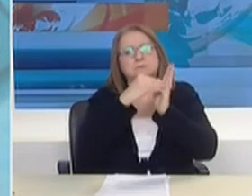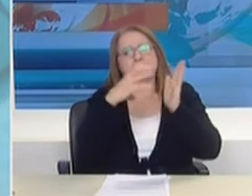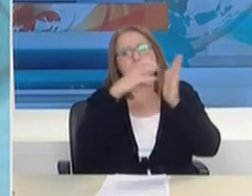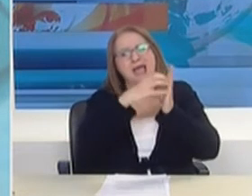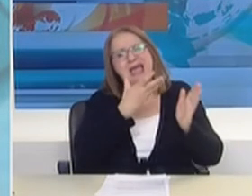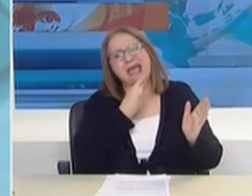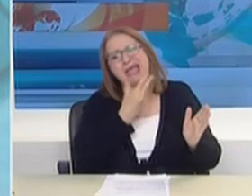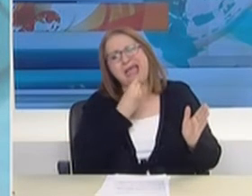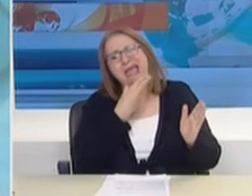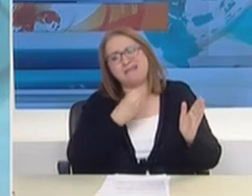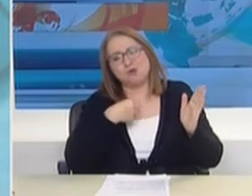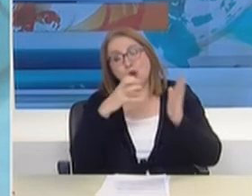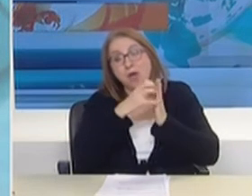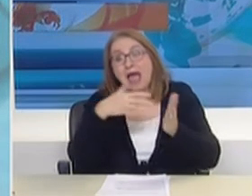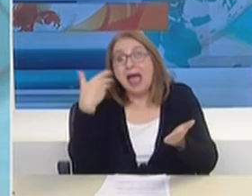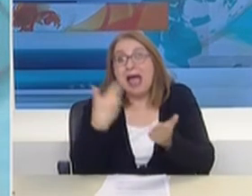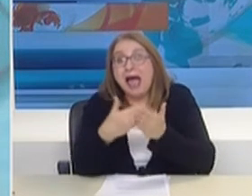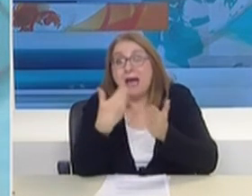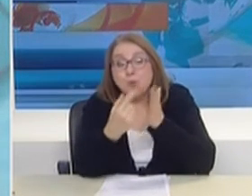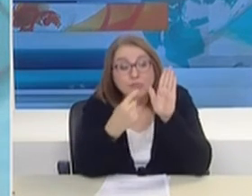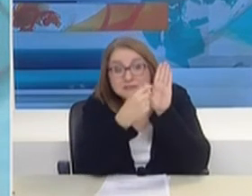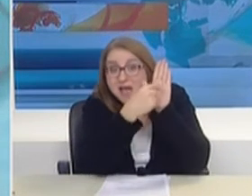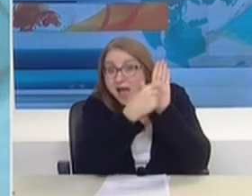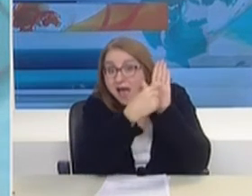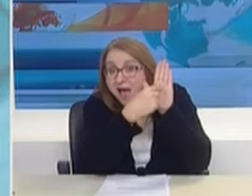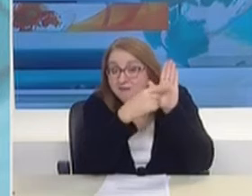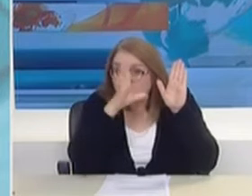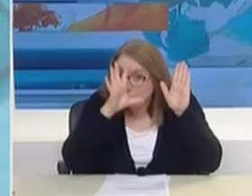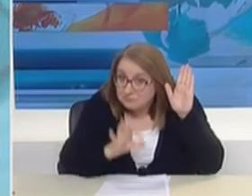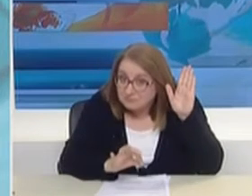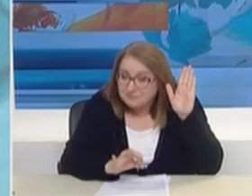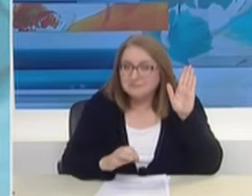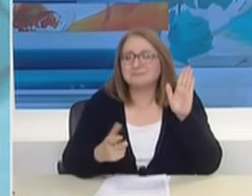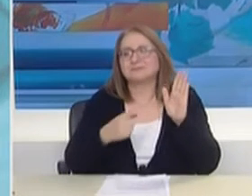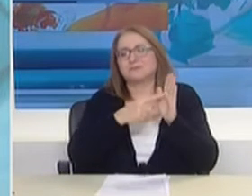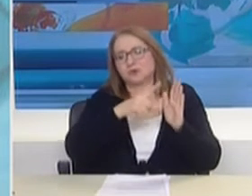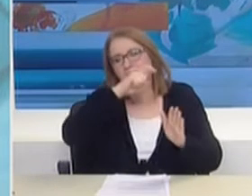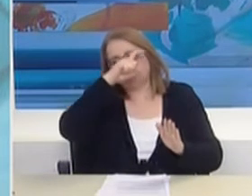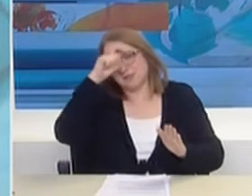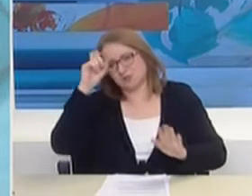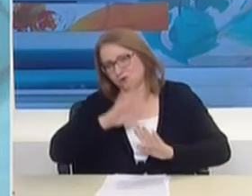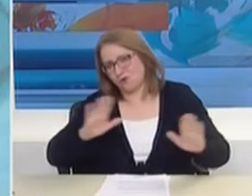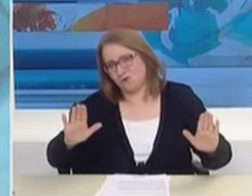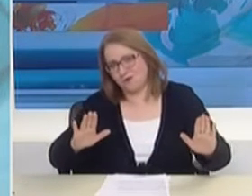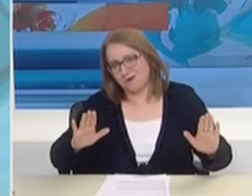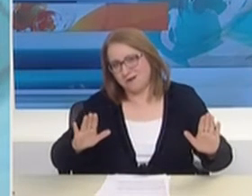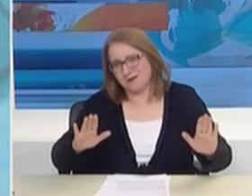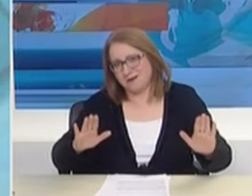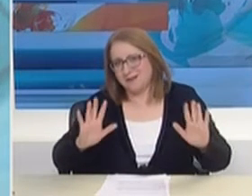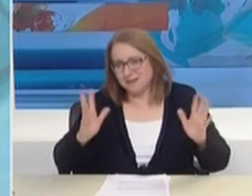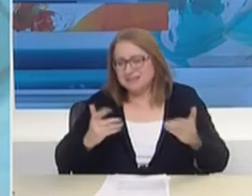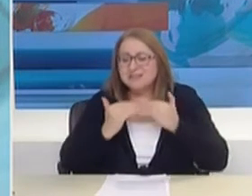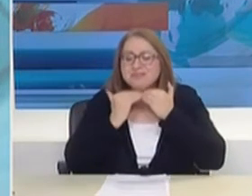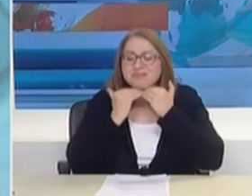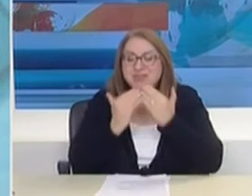εύκολο. Το να αποδείξω ότι λοιπόν αυτό που δημοσιεύω οφείλεται στον κορονοϊό είναι πολύ πιο δύσκολο. Έτσι, για να τα